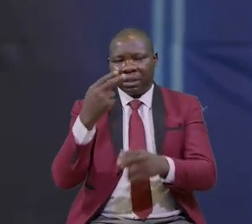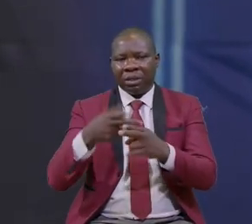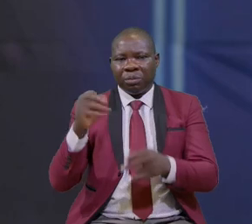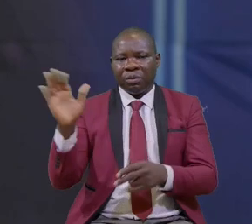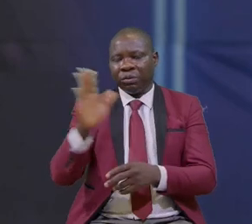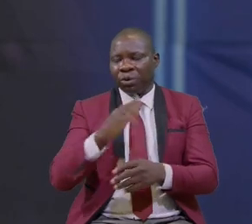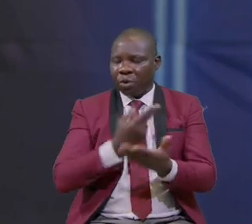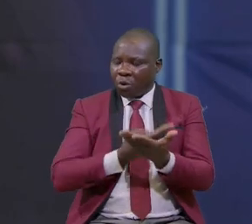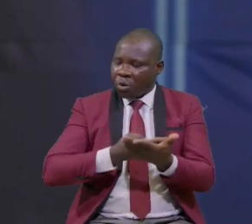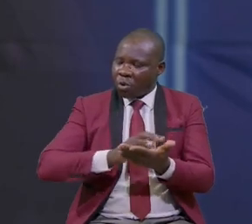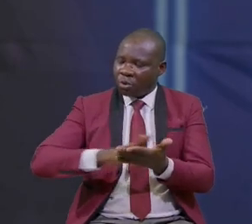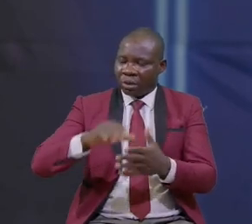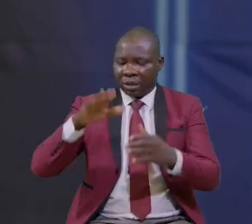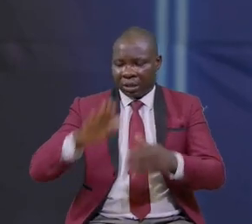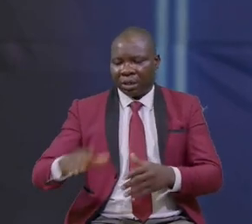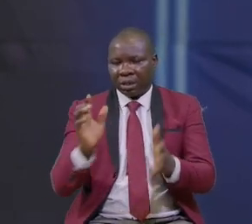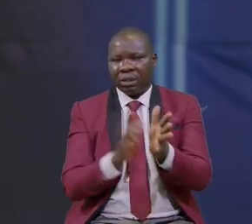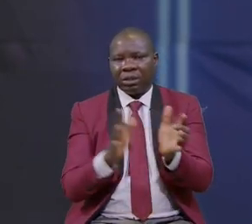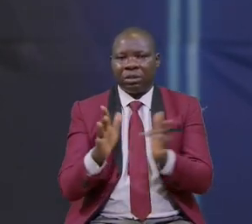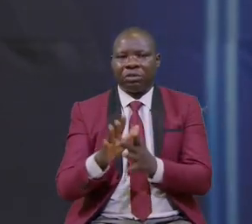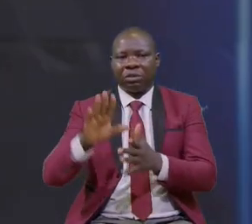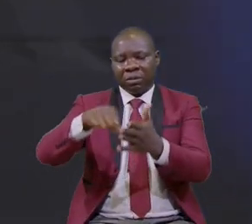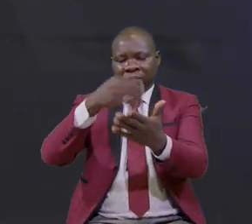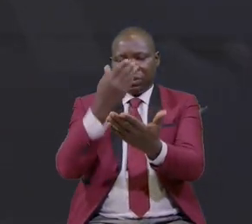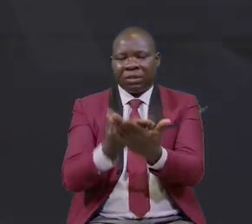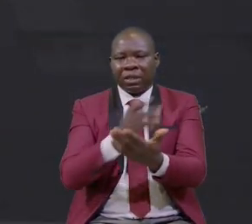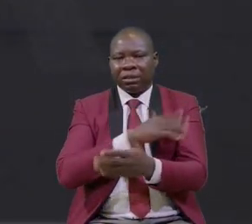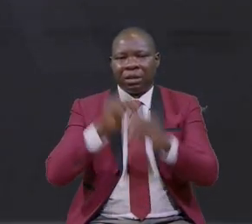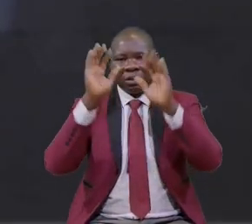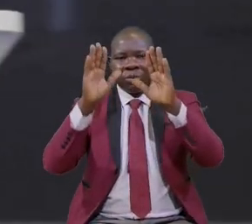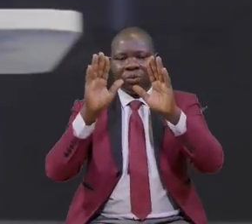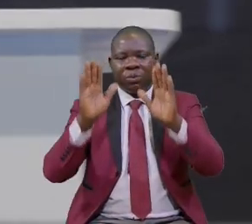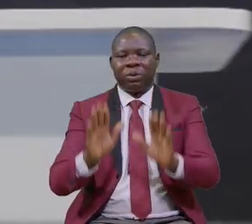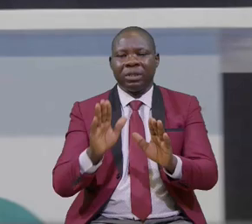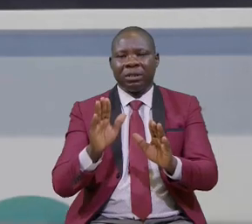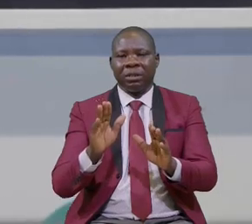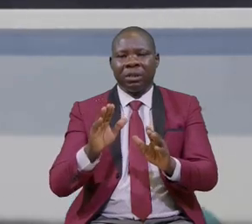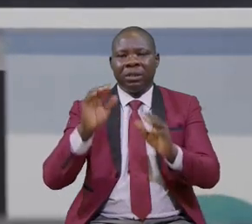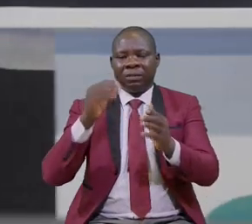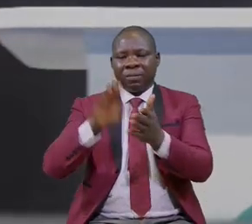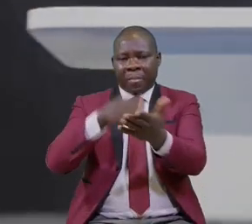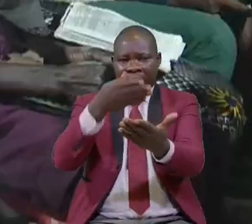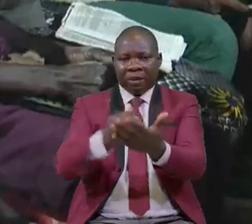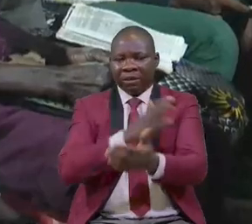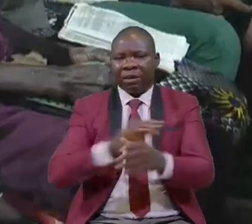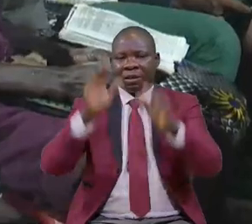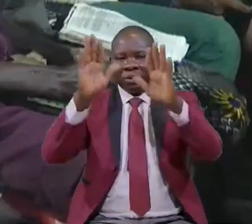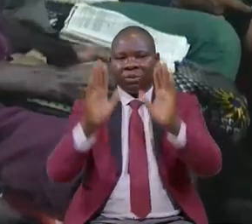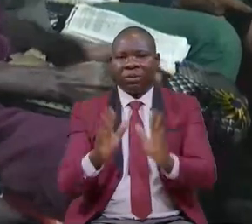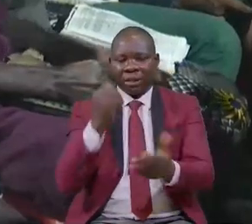s'accomplissent par ton Fils Jésus-Christ. Les signes et les prodiges, les signes et les